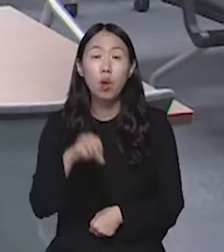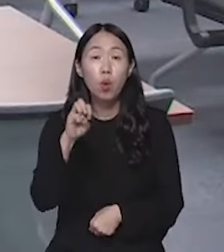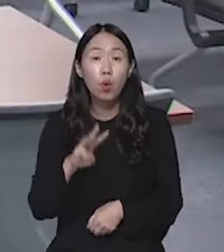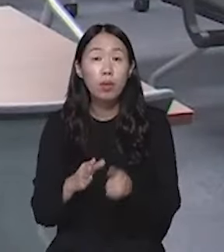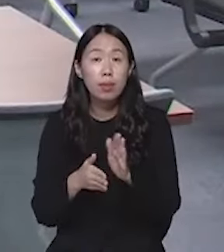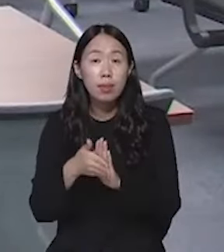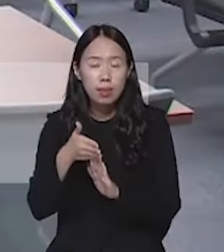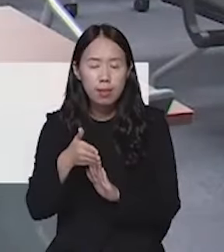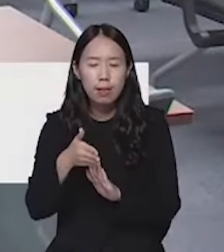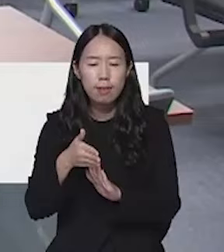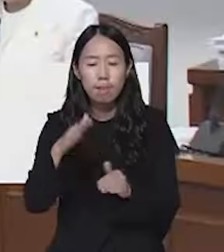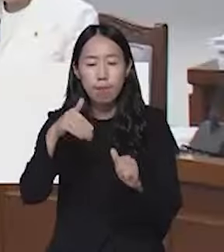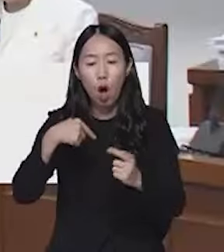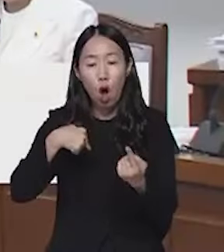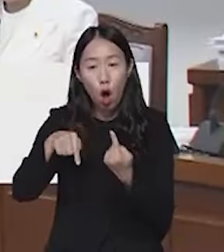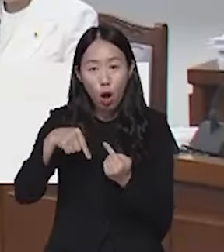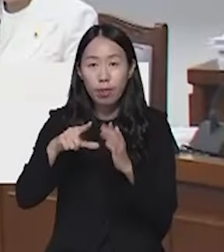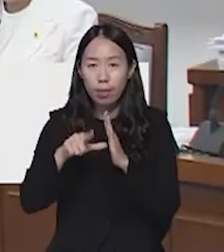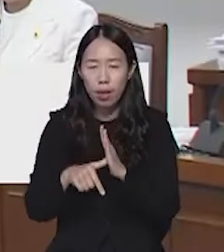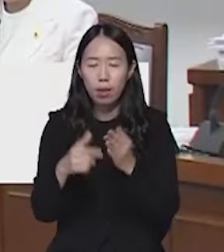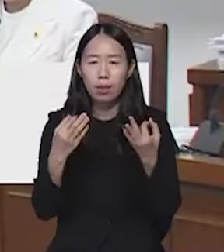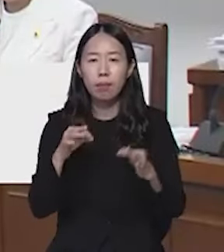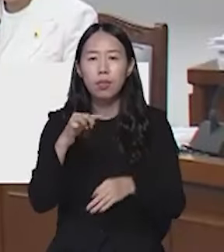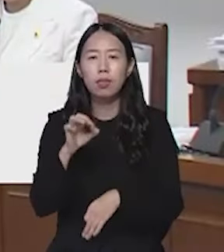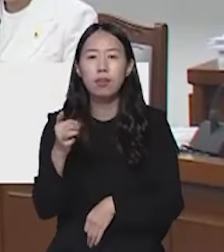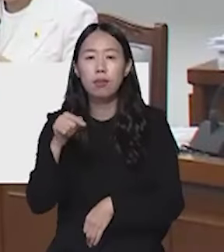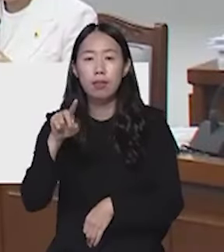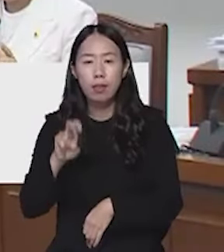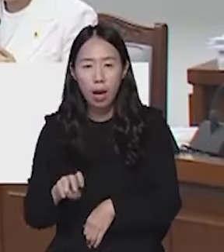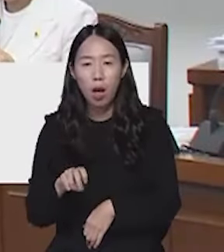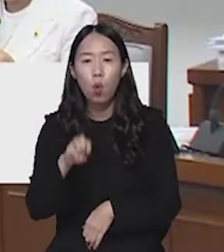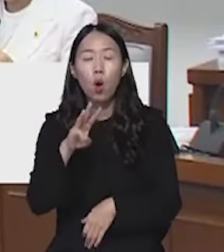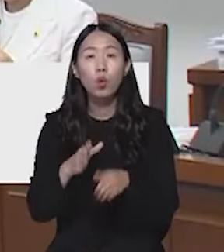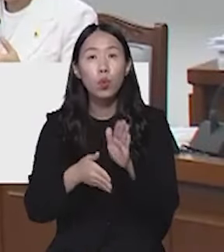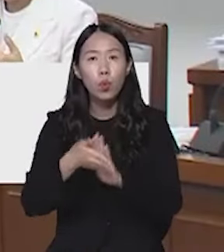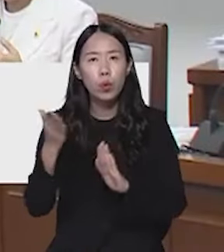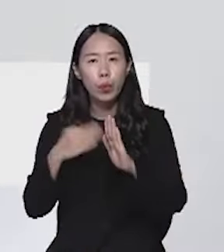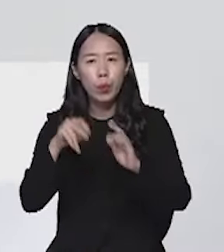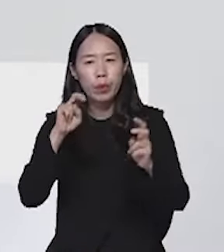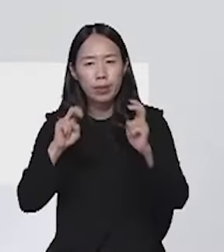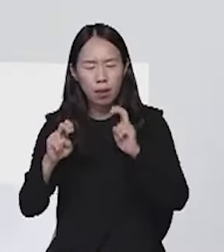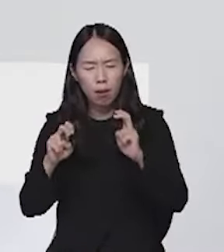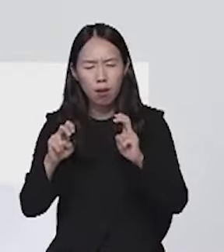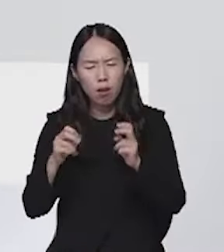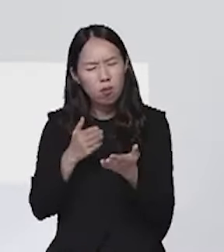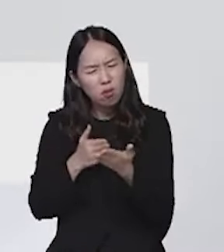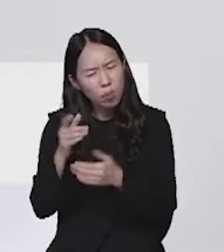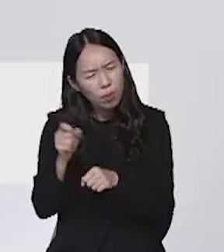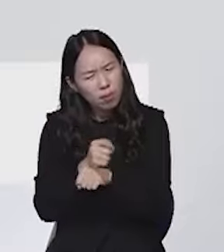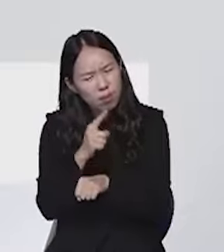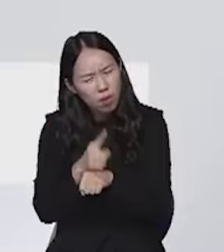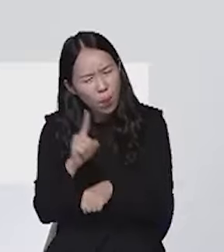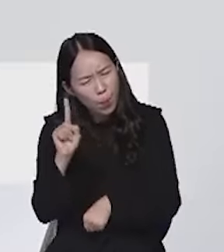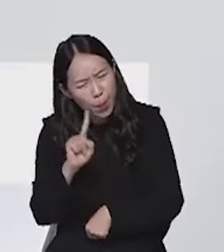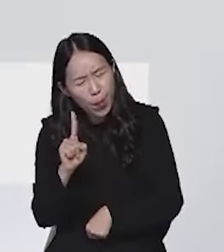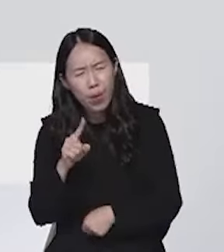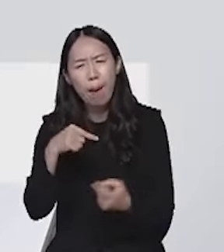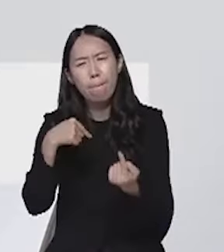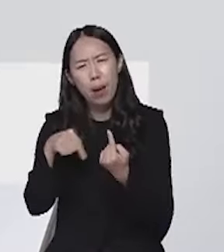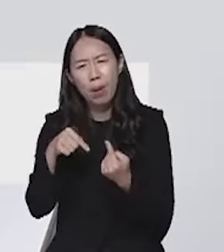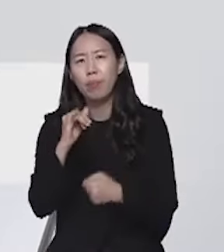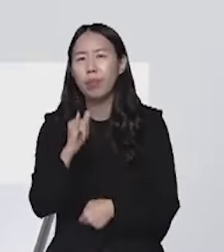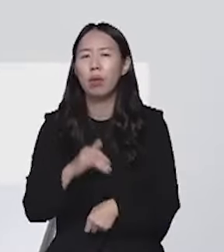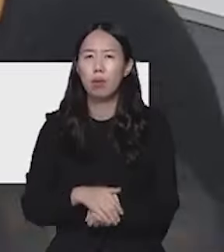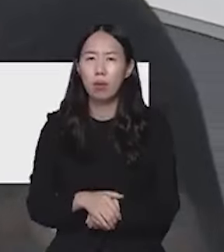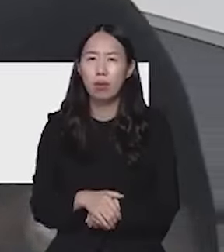광주시의회 인사청문회에서 김승남 광주도시공사 사장 후보자의 전문성이 도마 위에 올랐습니다.